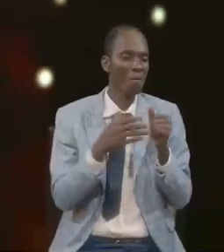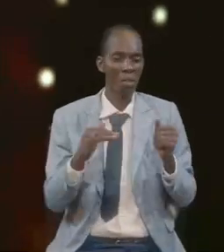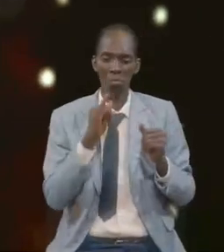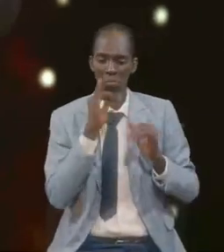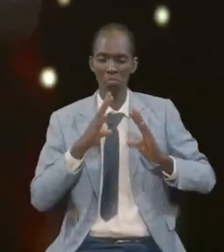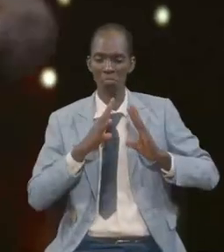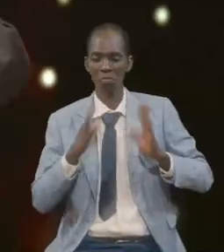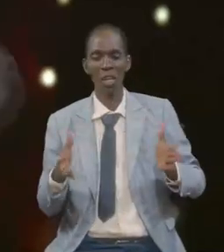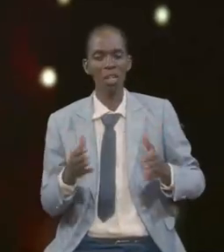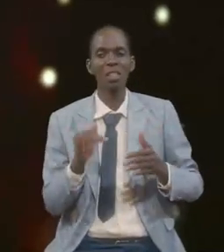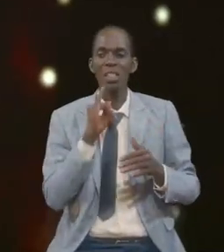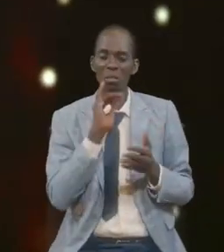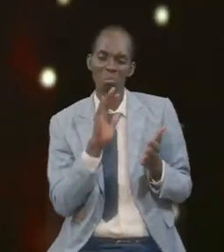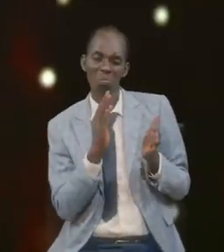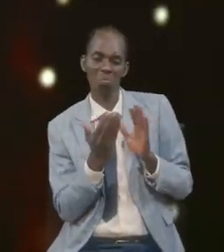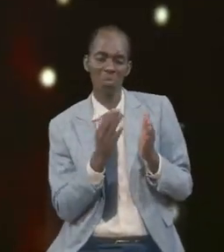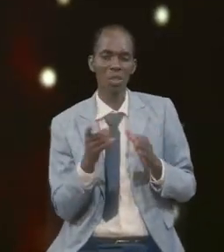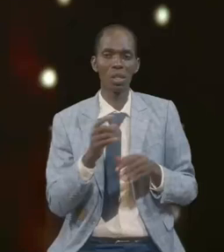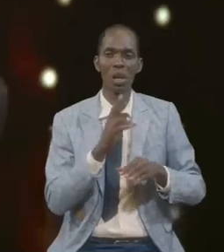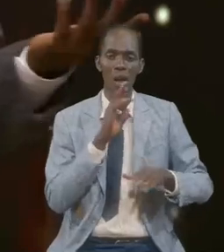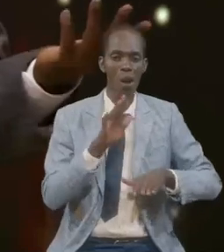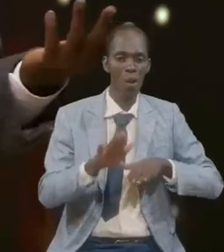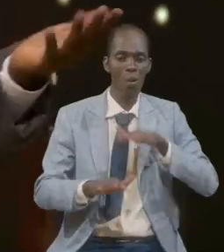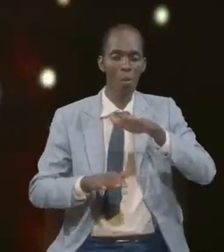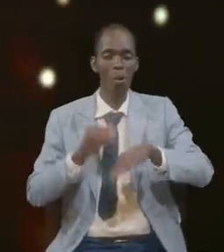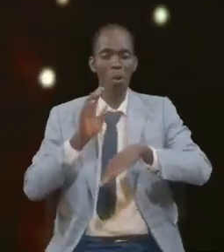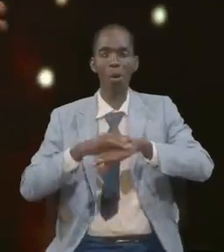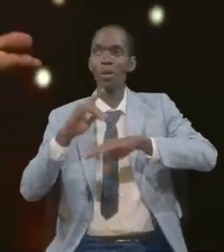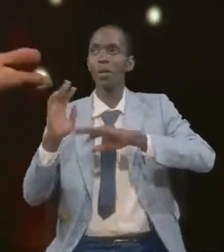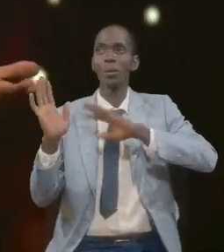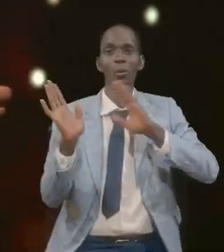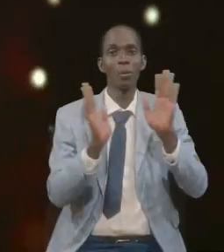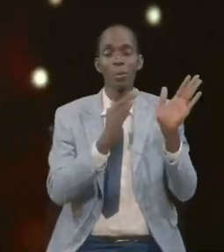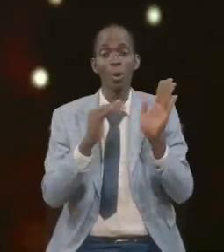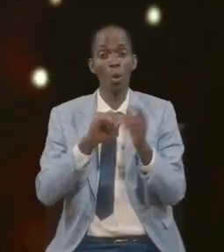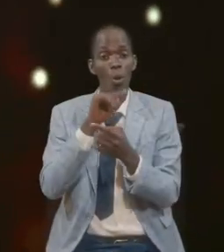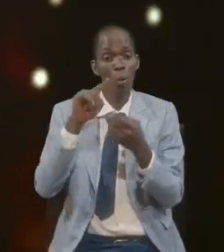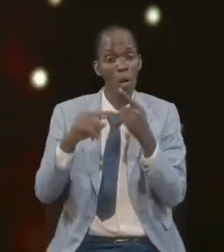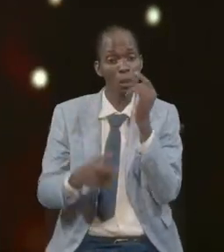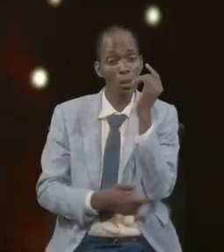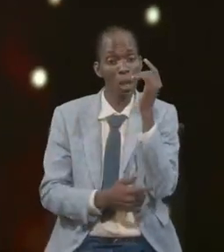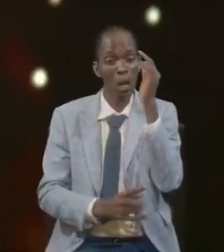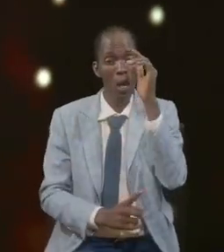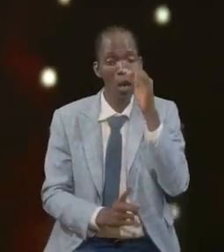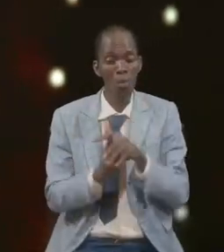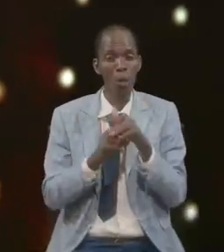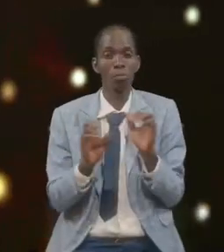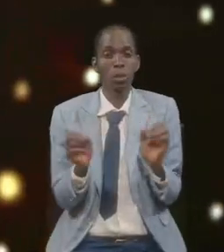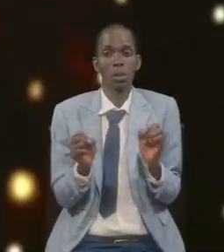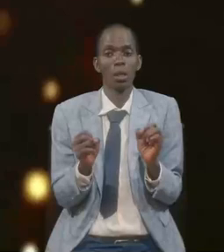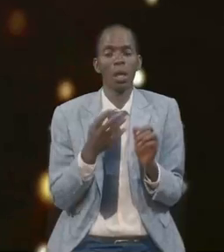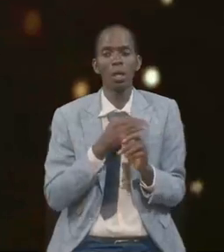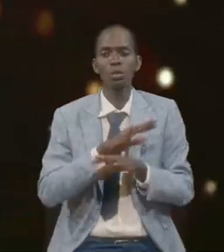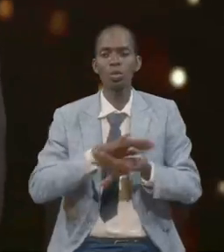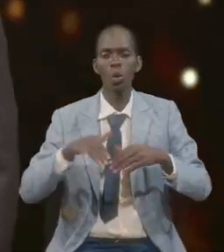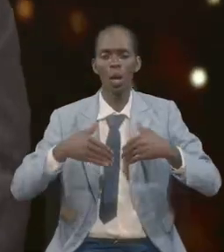est en bon état. C'est comme il marche dans les airs et voici la tentation frappe soudainement. Et ils n'ont